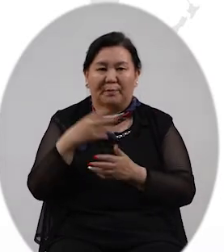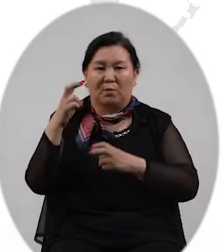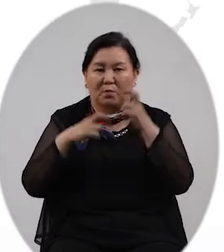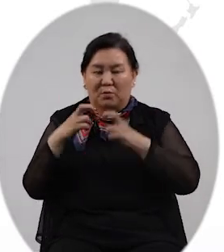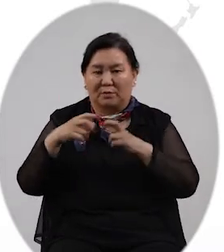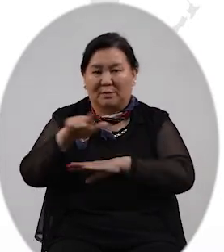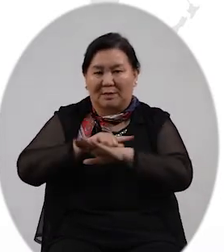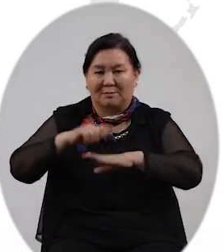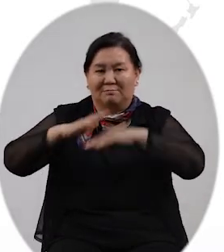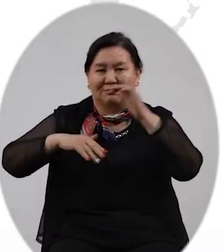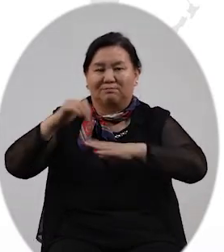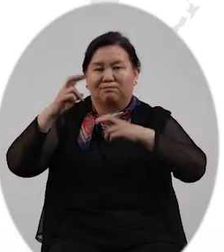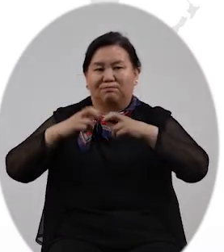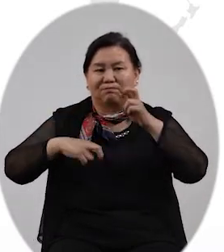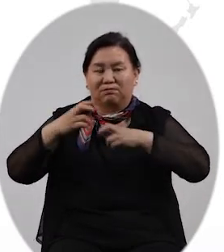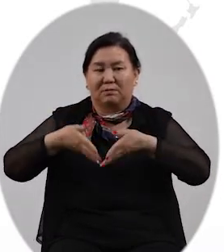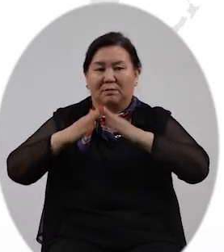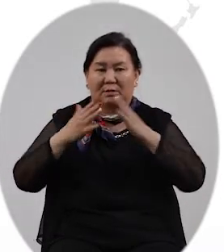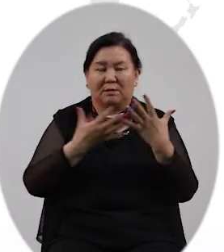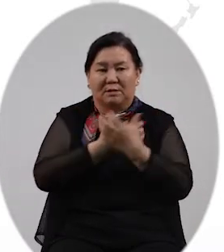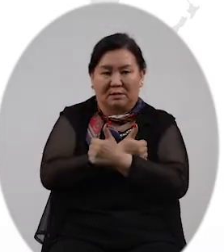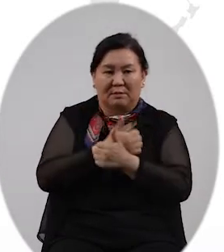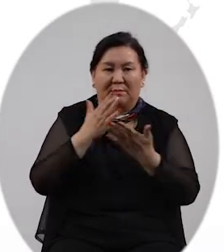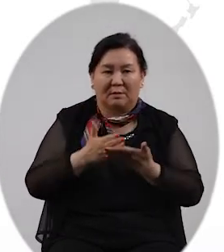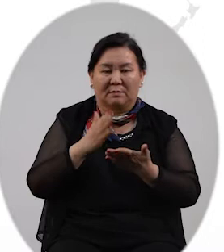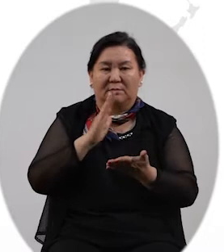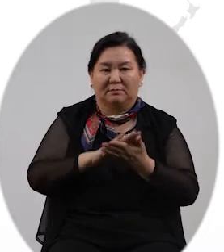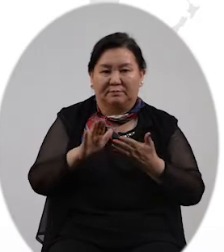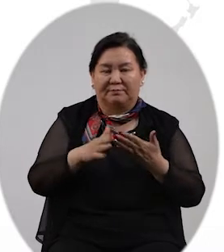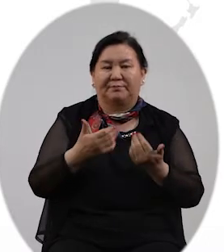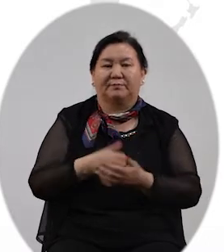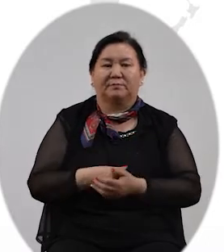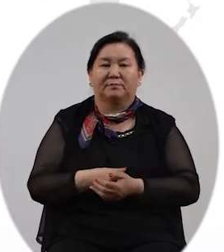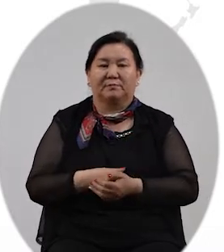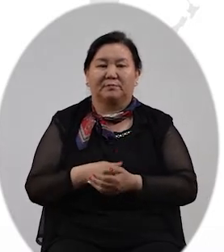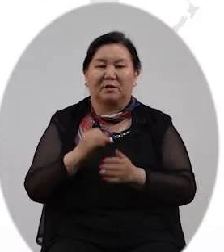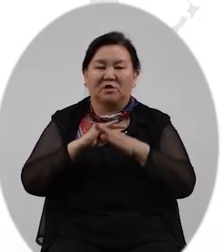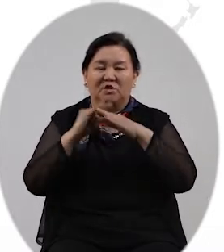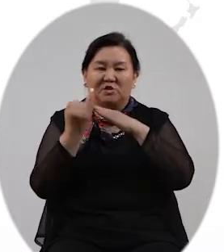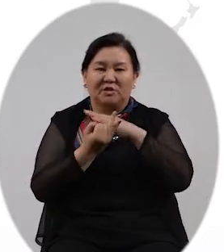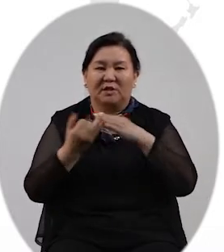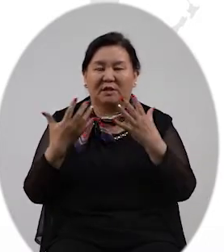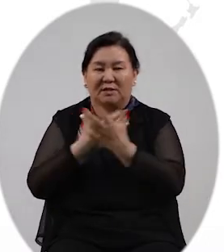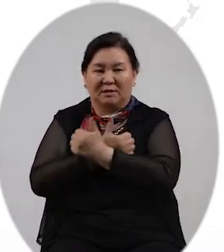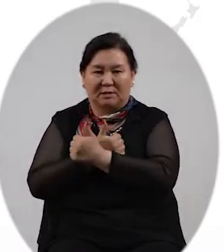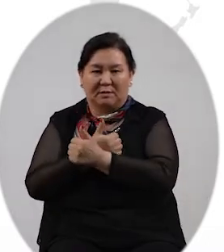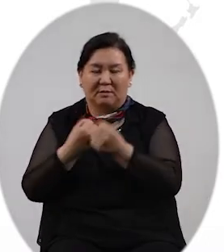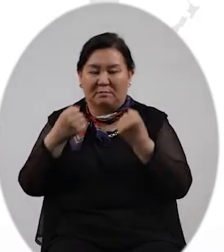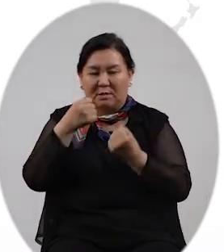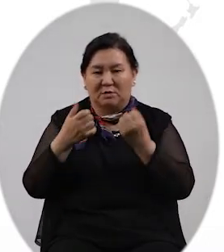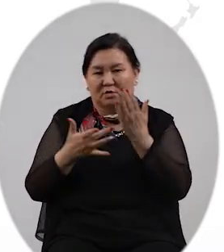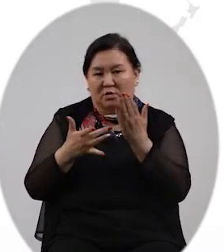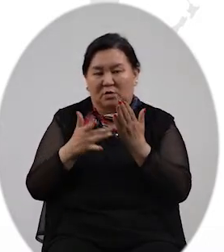барьж байгуулах гэрээ бол байж гин. За энэ бол мөн бас худалдаа авах гэрээнд хамаарна. За инженерингийн гэрээ буюу машин тоног